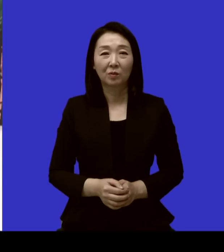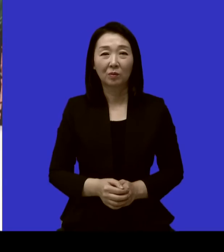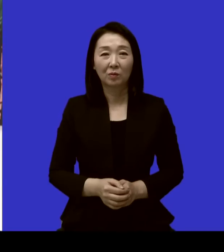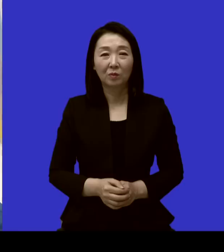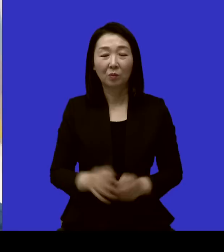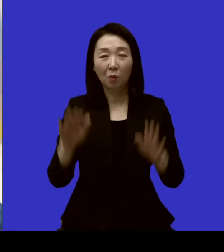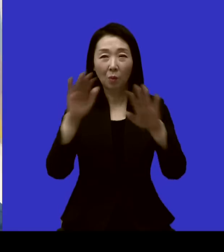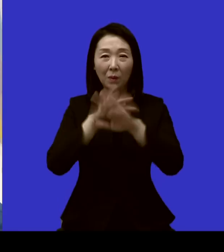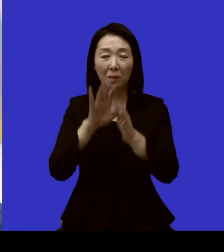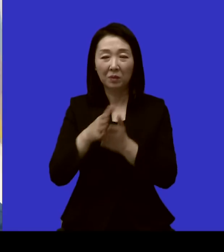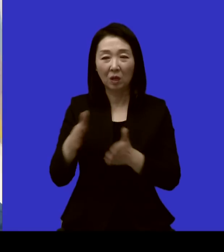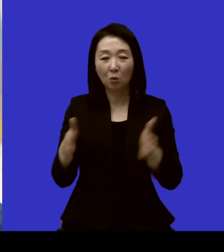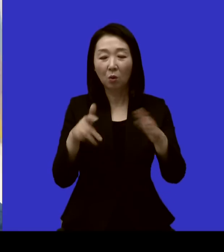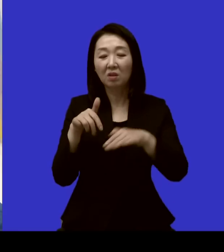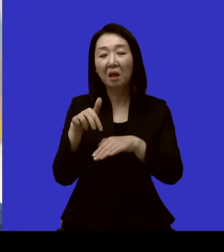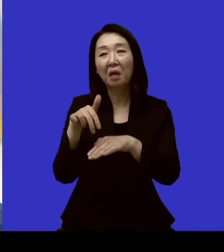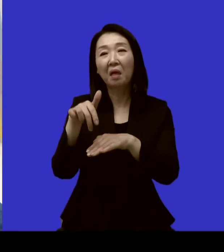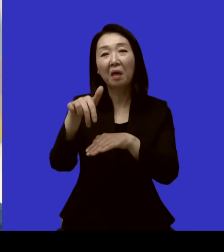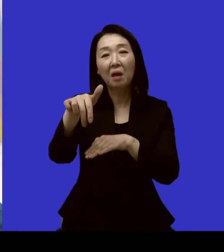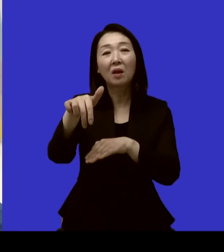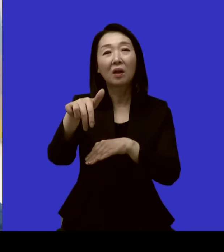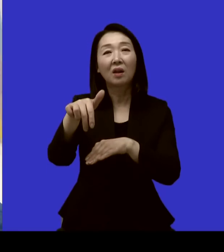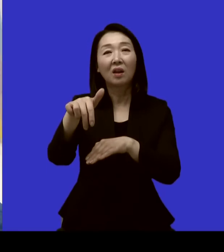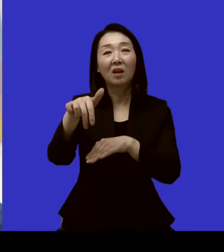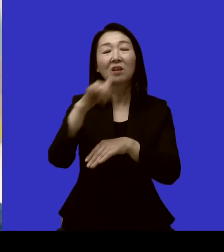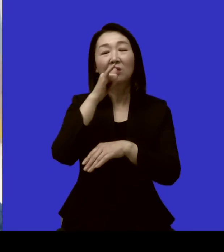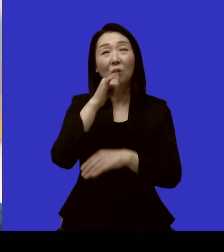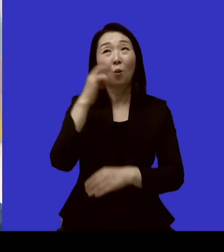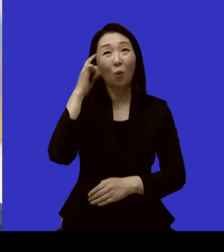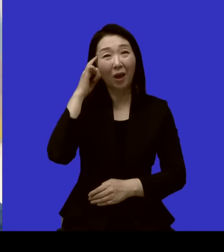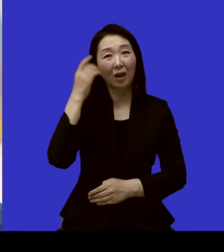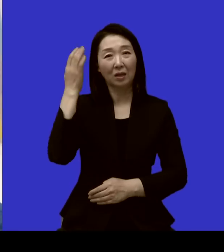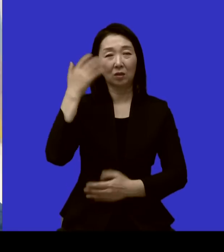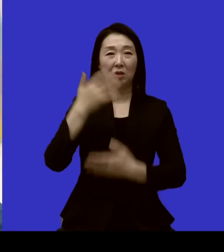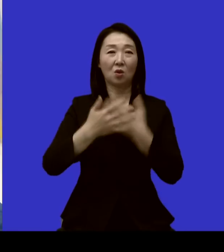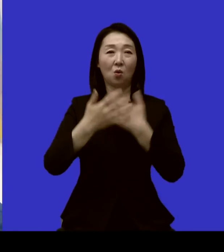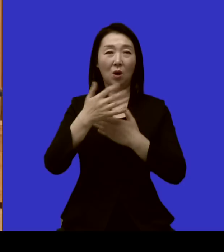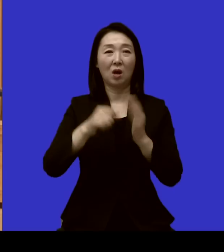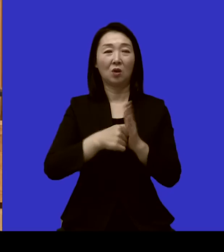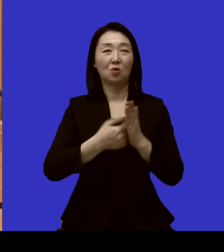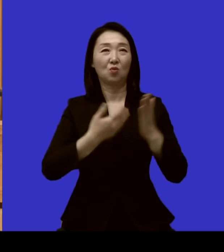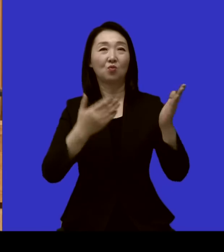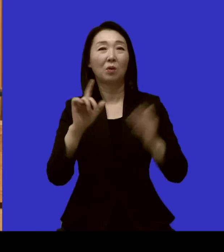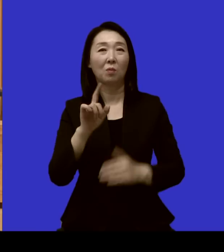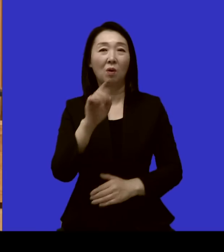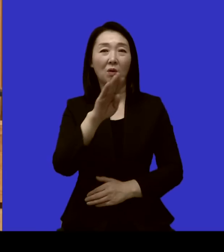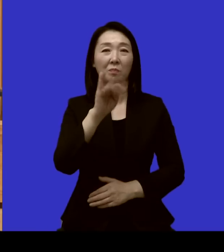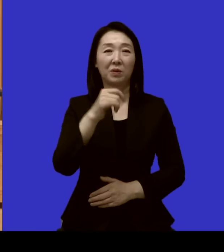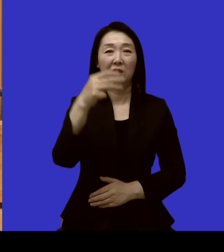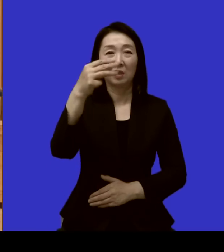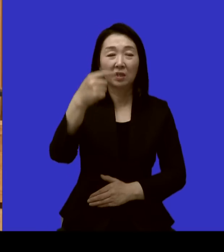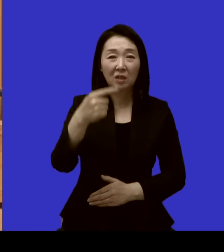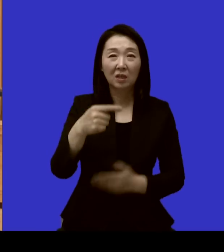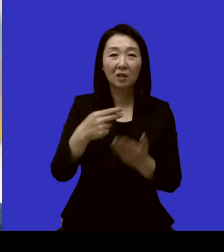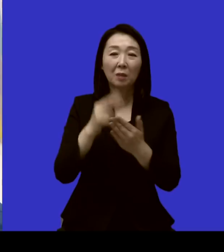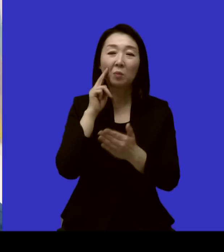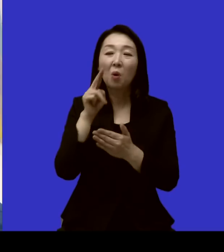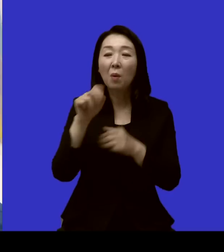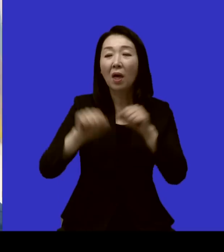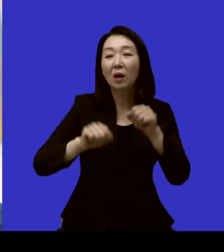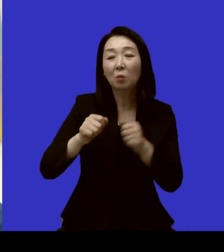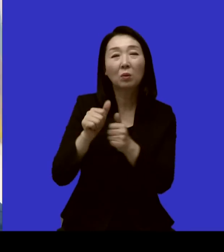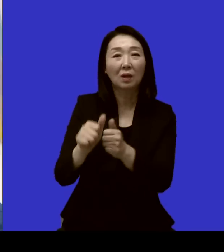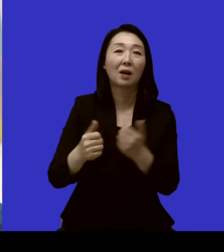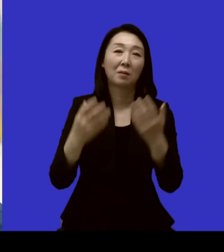네. 이렇게 다니는 그때 당시에 영화 비트라는 게 유행이라서 그렇죠. 또 아이들이 또 위험한 많이 또 따라했죠. 행동들을 많이 했었고 네. 이제